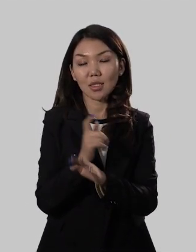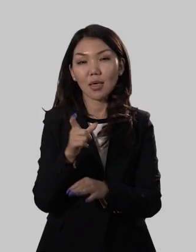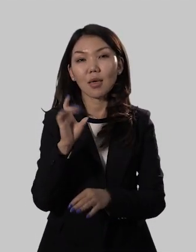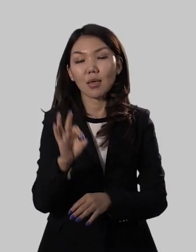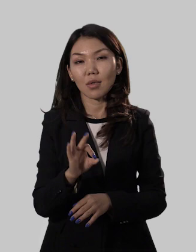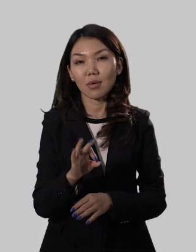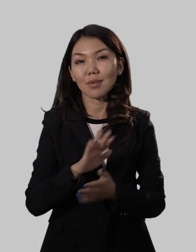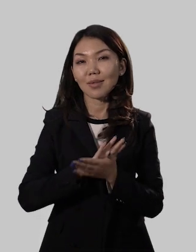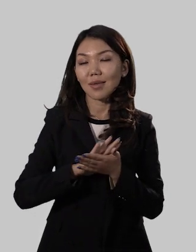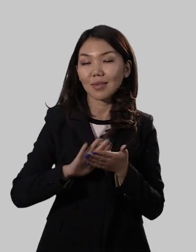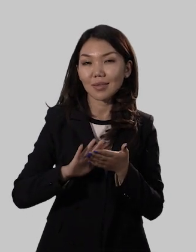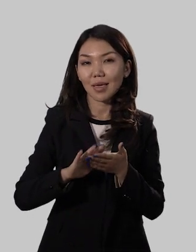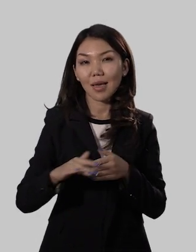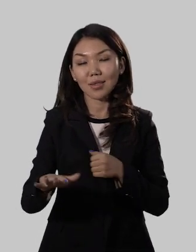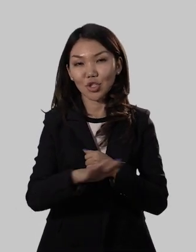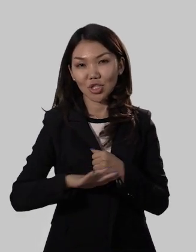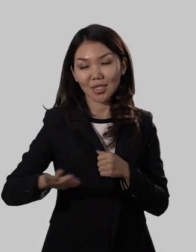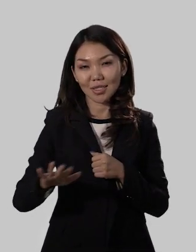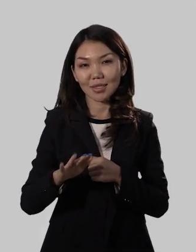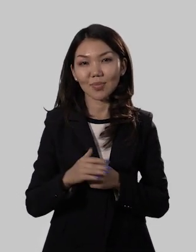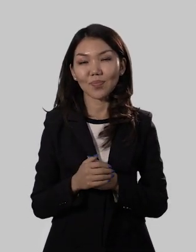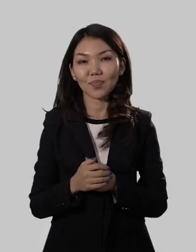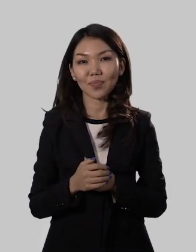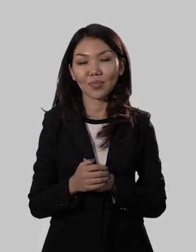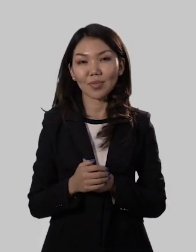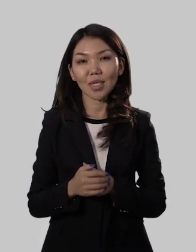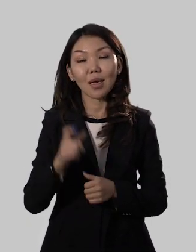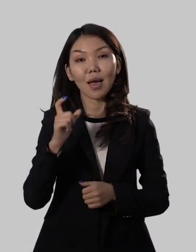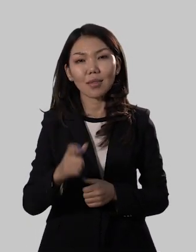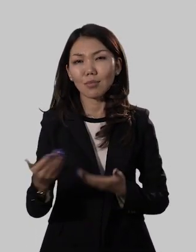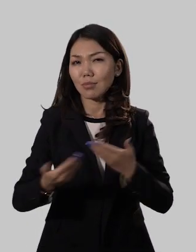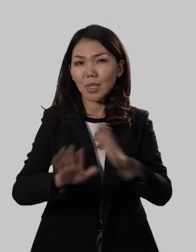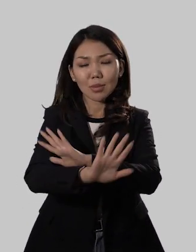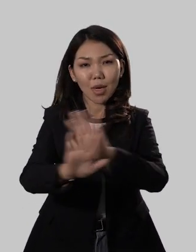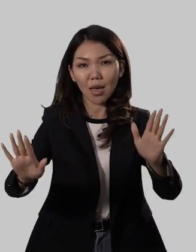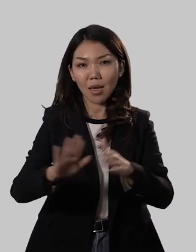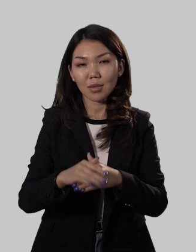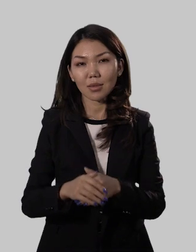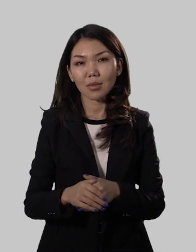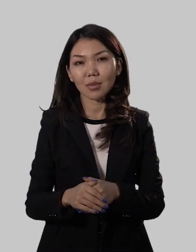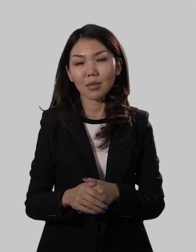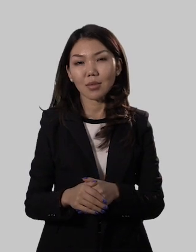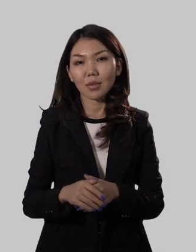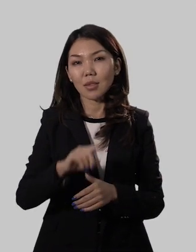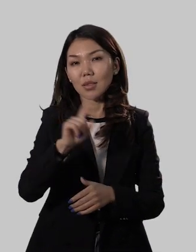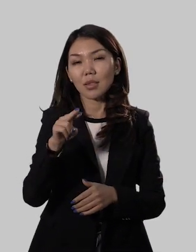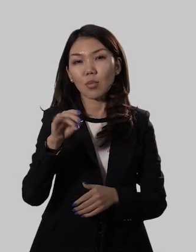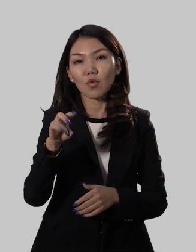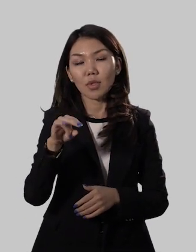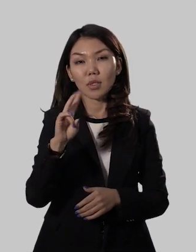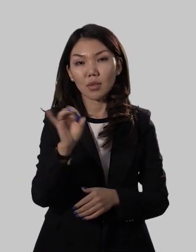жаратылыштын экологиялык таза жерлерине, дээрлик адам баспаган корук